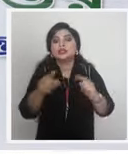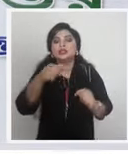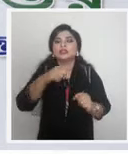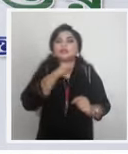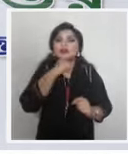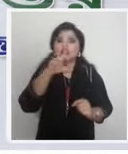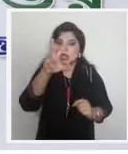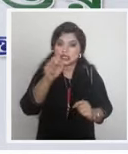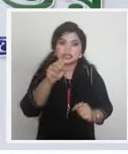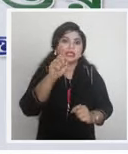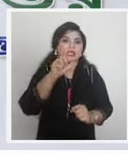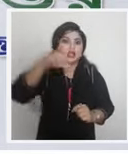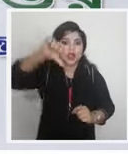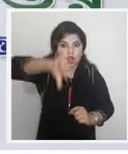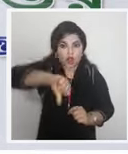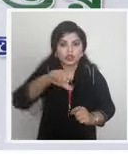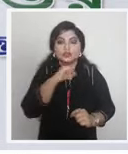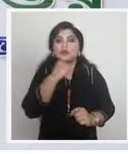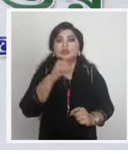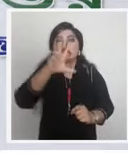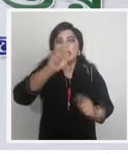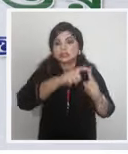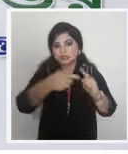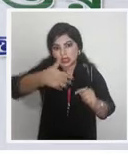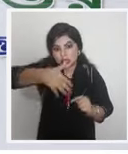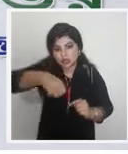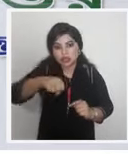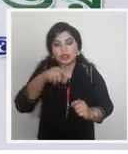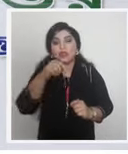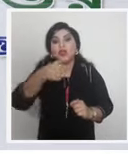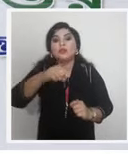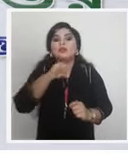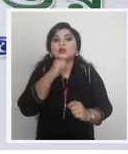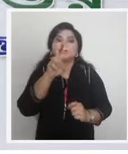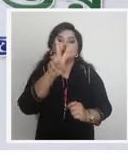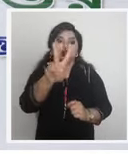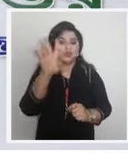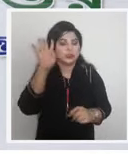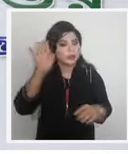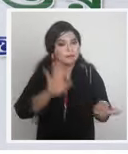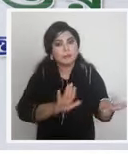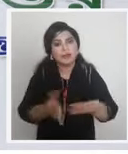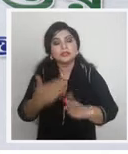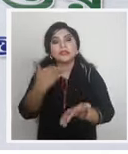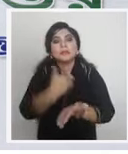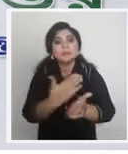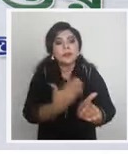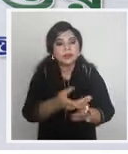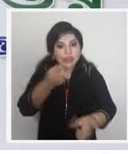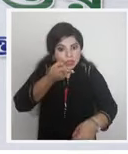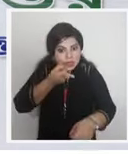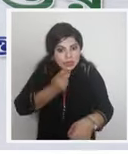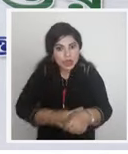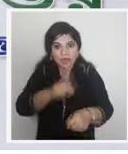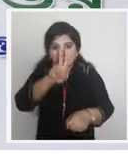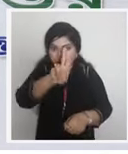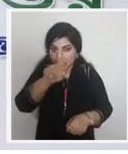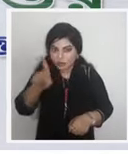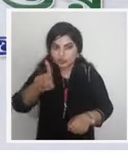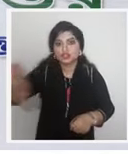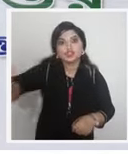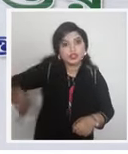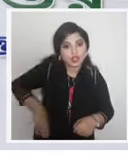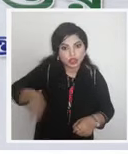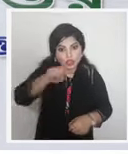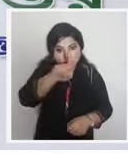9 জন, 61 থেকে 70 12 জন, 71 থেকে 80 9 জন এবং 81 থেকে 90 বছরের 2 জন।